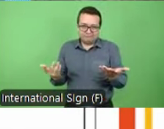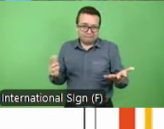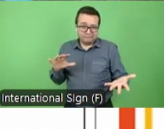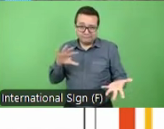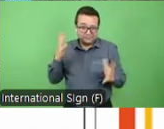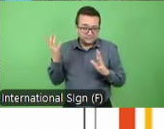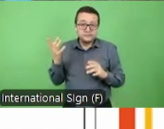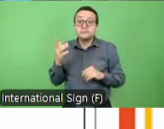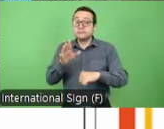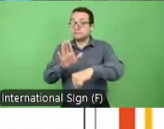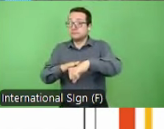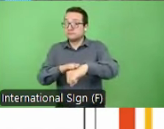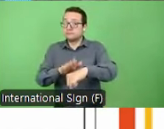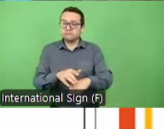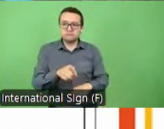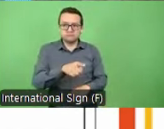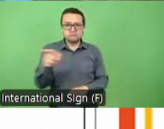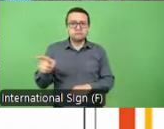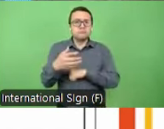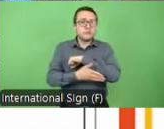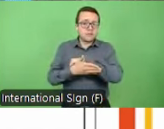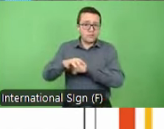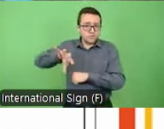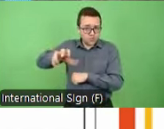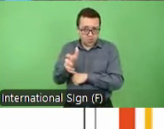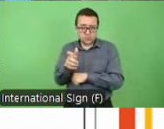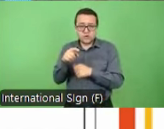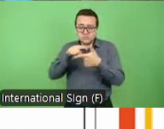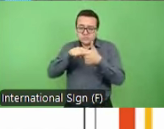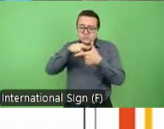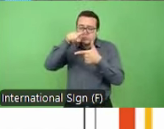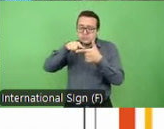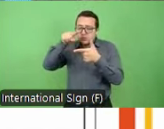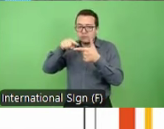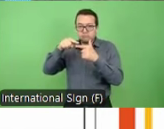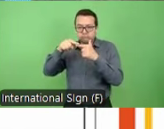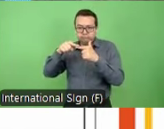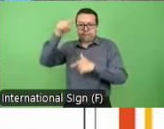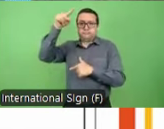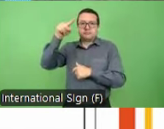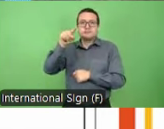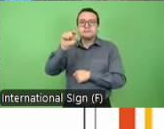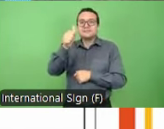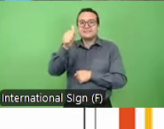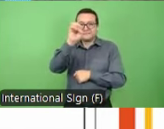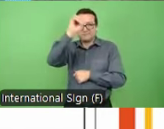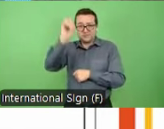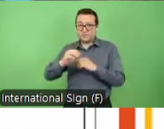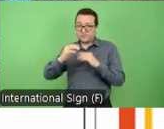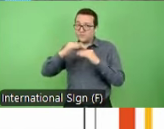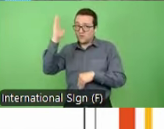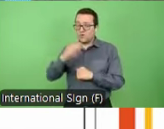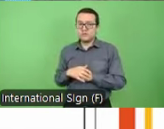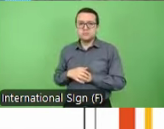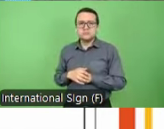pour con les un umbral personnes, il por faut encima del mentionner qu'il y a 10%, des pays qui y ont de un esa seuil forma au-delà me de tengo que referir 10%. a gran parte de los Nous parlons países del